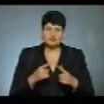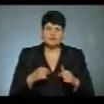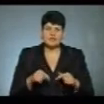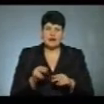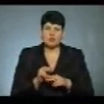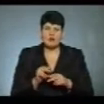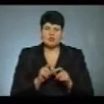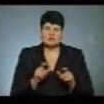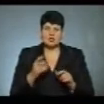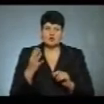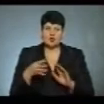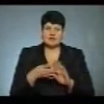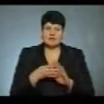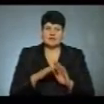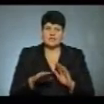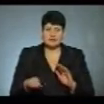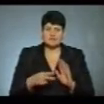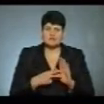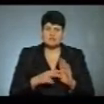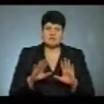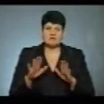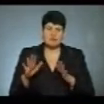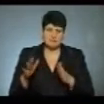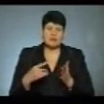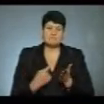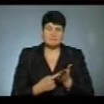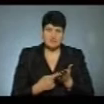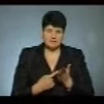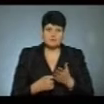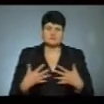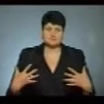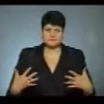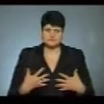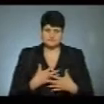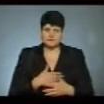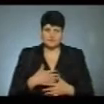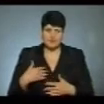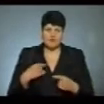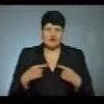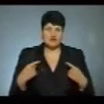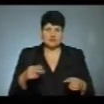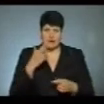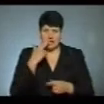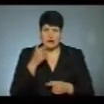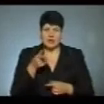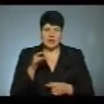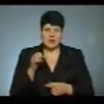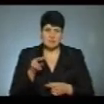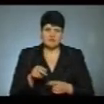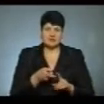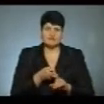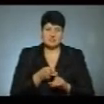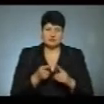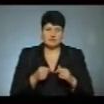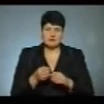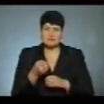закладу 49 дітей. У 7 випадках медики підтвердили пневмонію, у решти – грип. В інфекційному відділенні 15